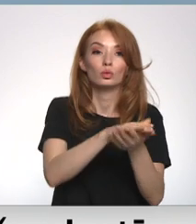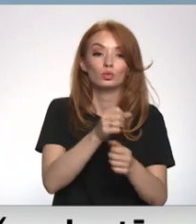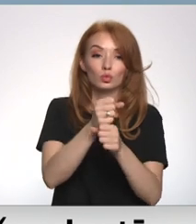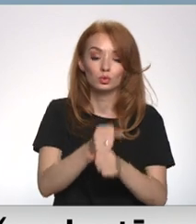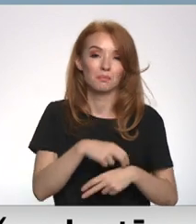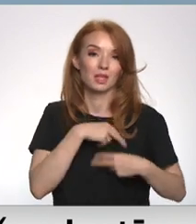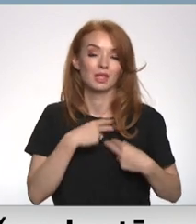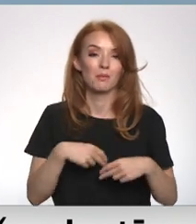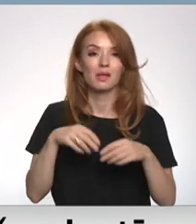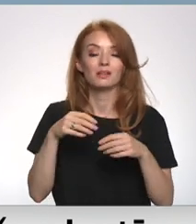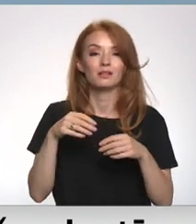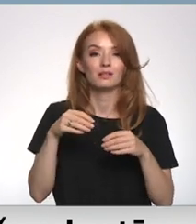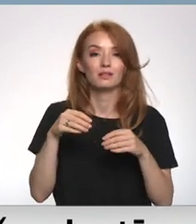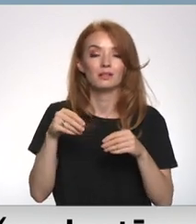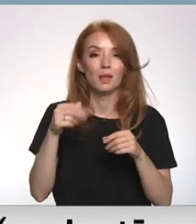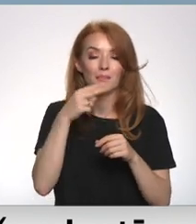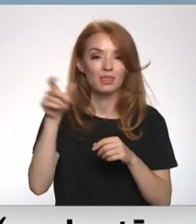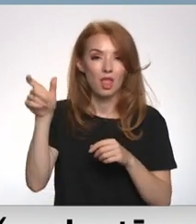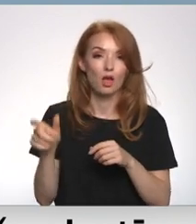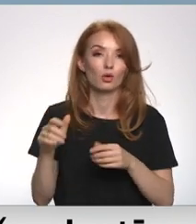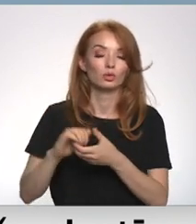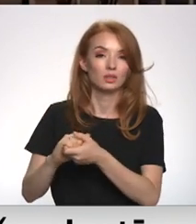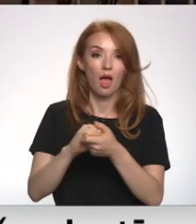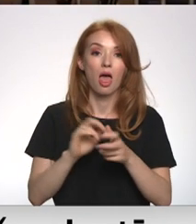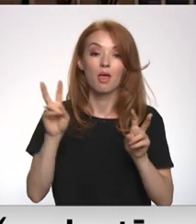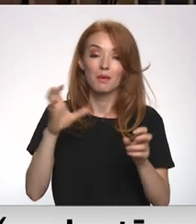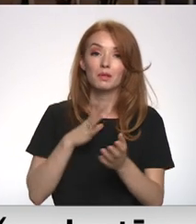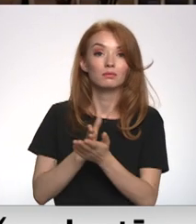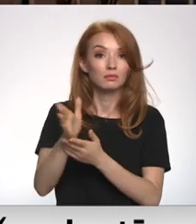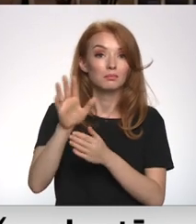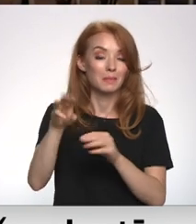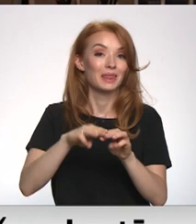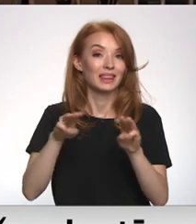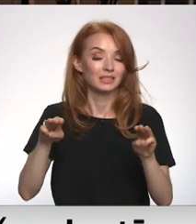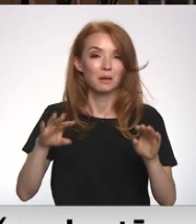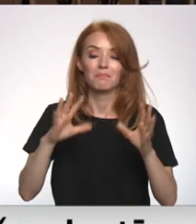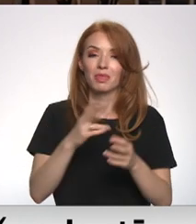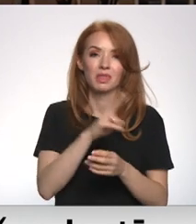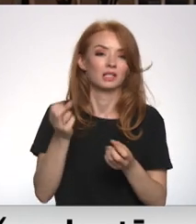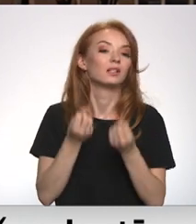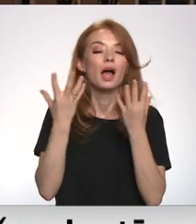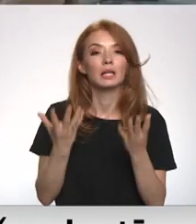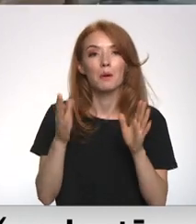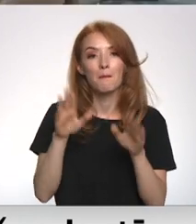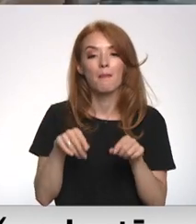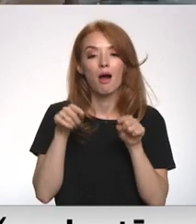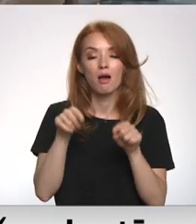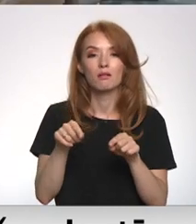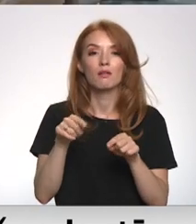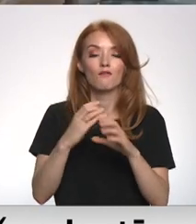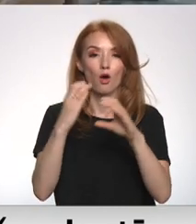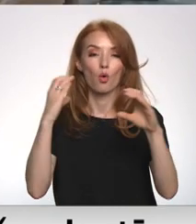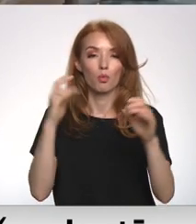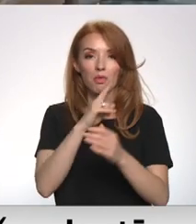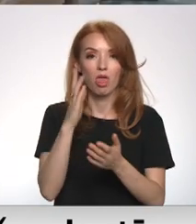biedrība zemnieku saima vērsās pie satiksmes ministrijas jau pavasarī. Tomēr neskaidrība par vagonu pieejamību šajā graudu novākšanas